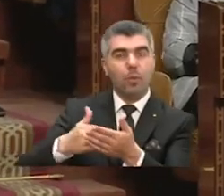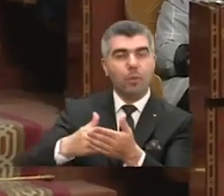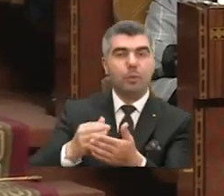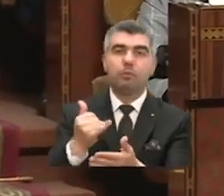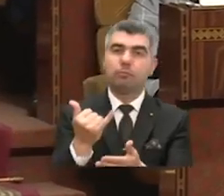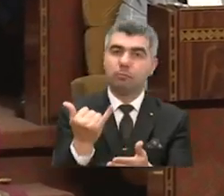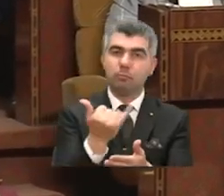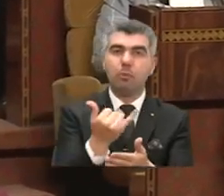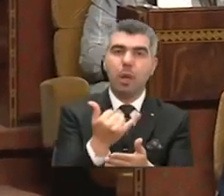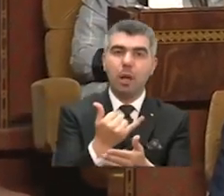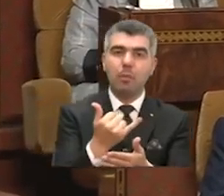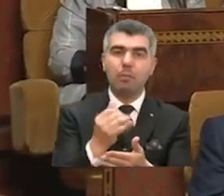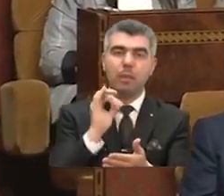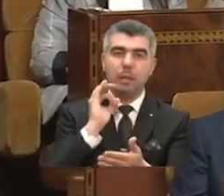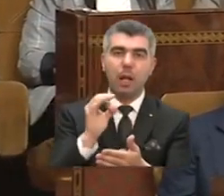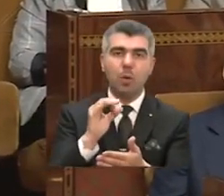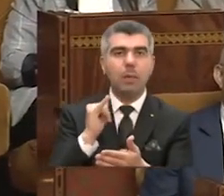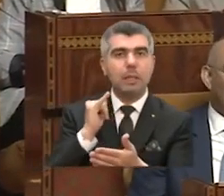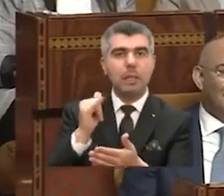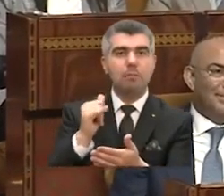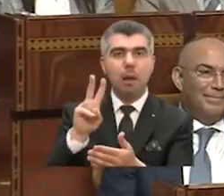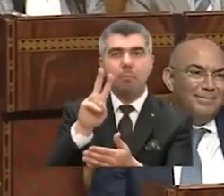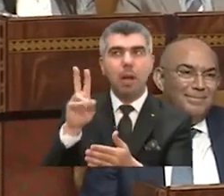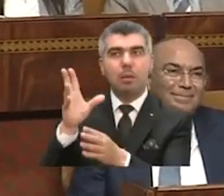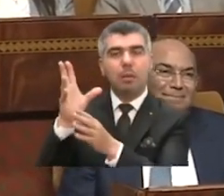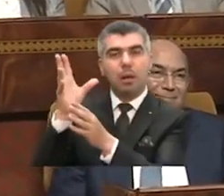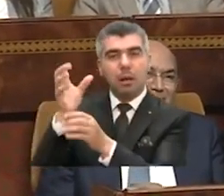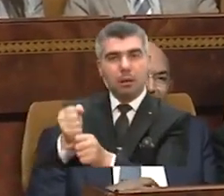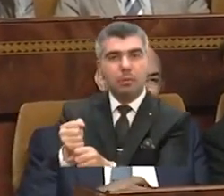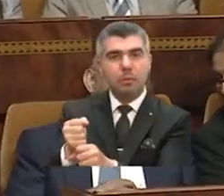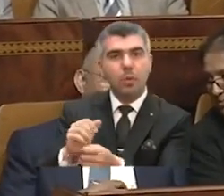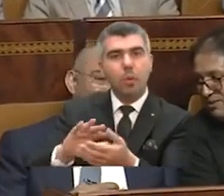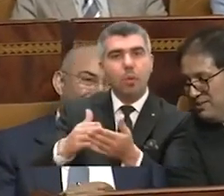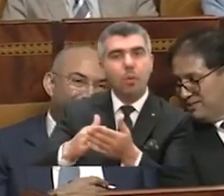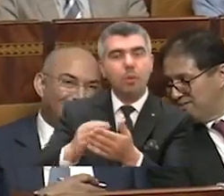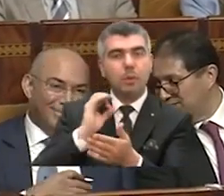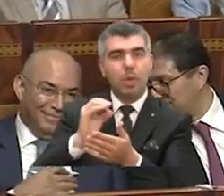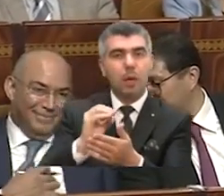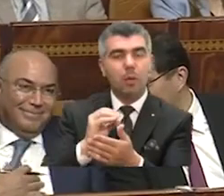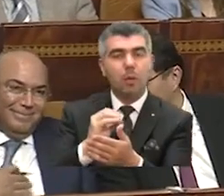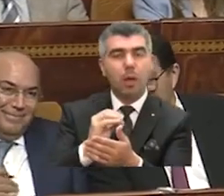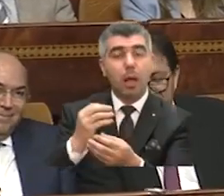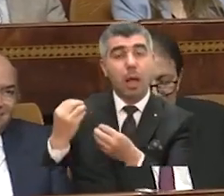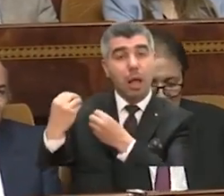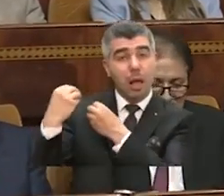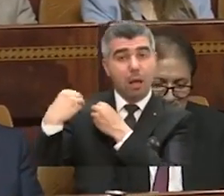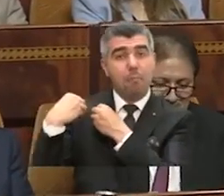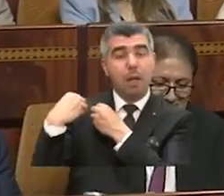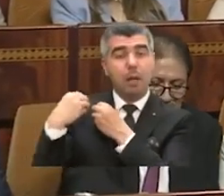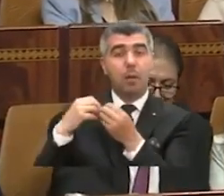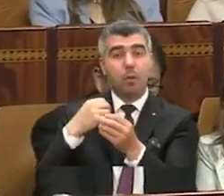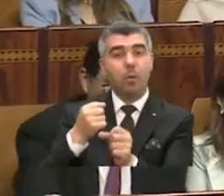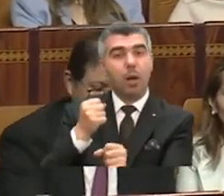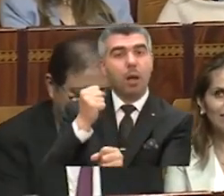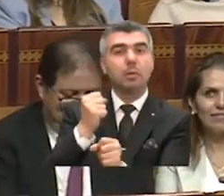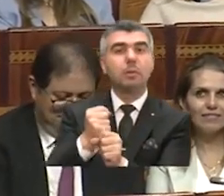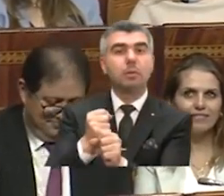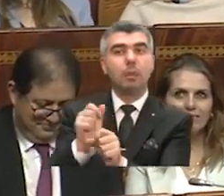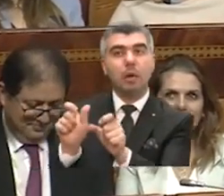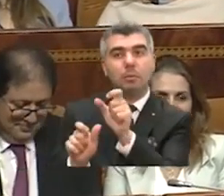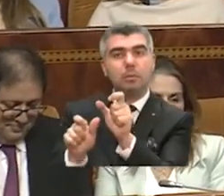ظن جلالة الملك نصره الله الذي قلدها أمانة خدمة